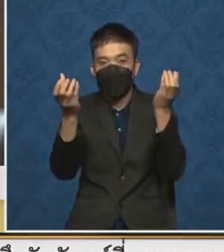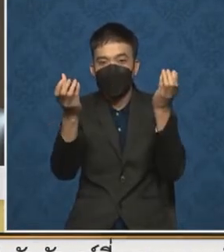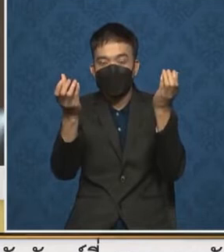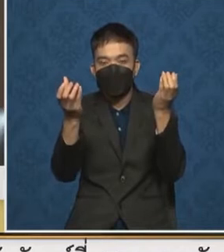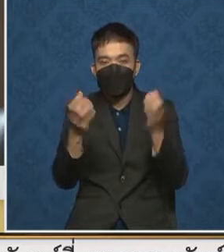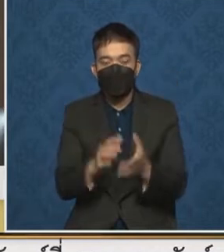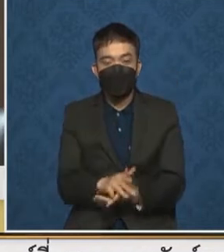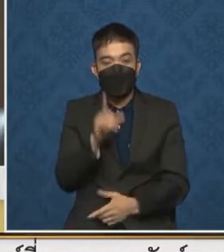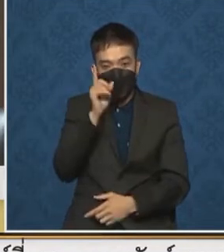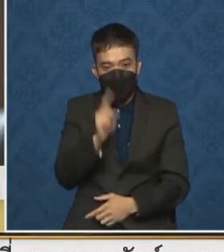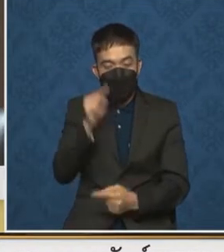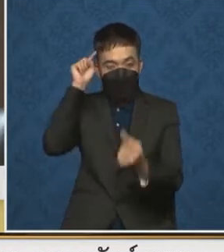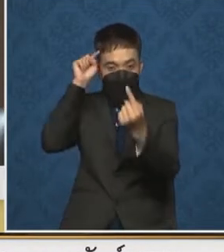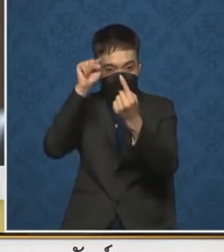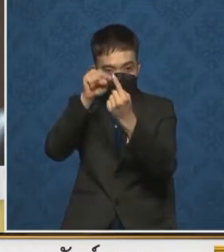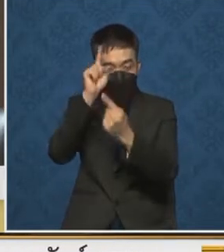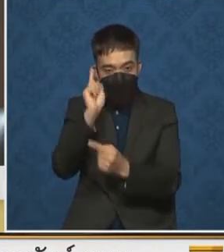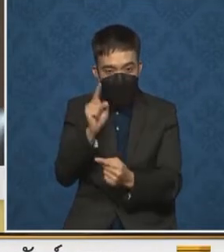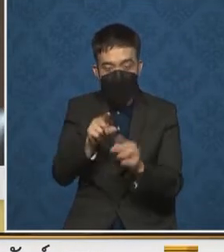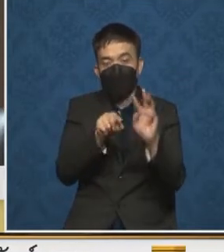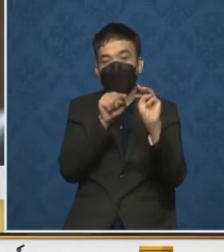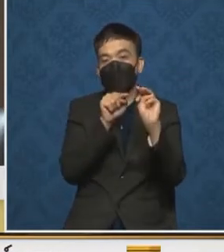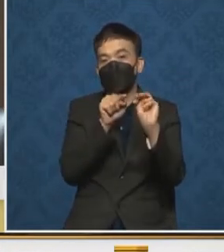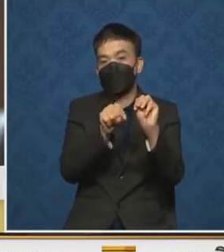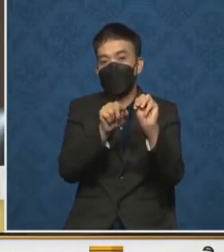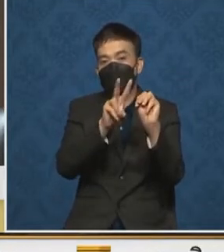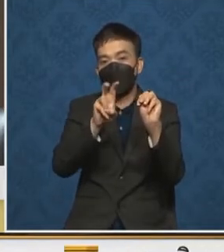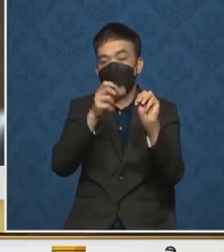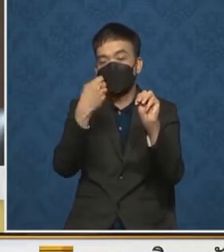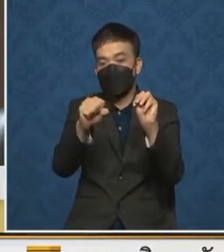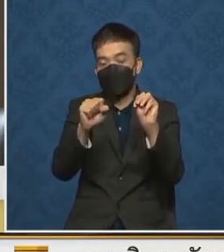เจตนาจิๆก็คือมาตา 210คือให้ท่าน